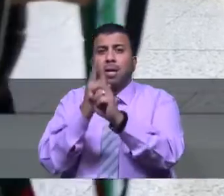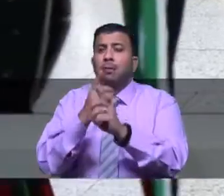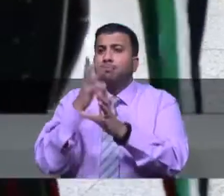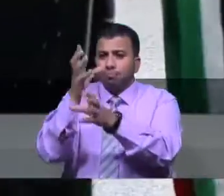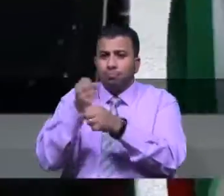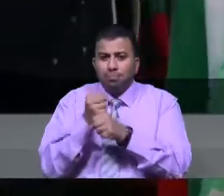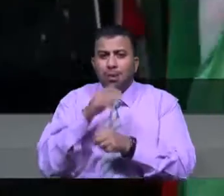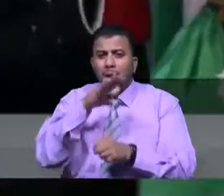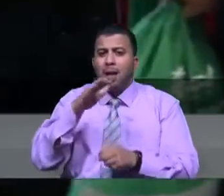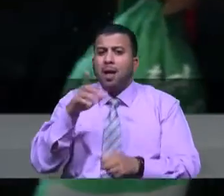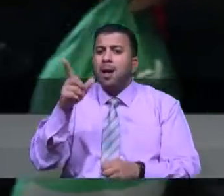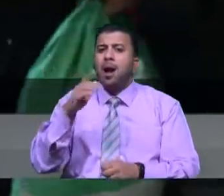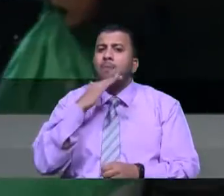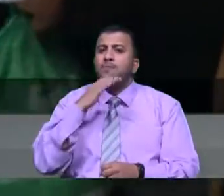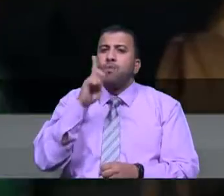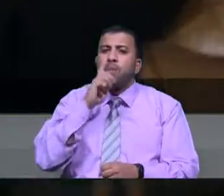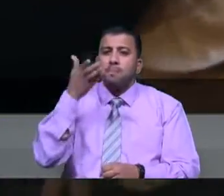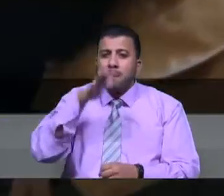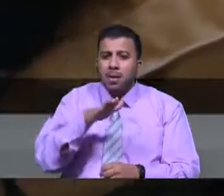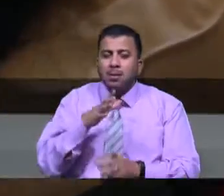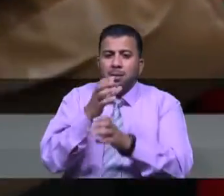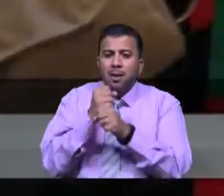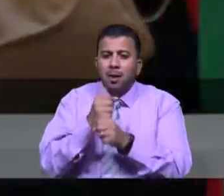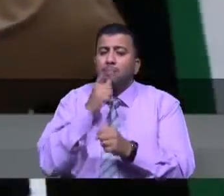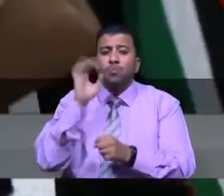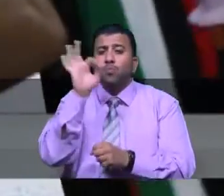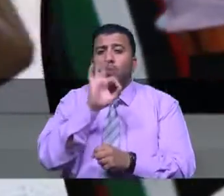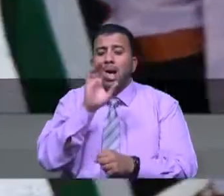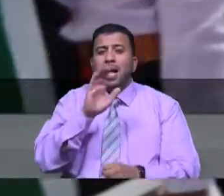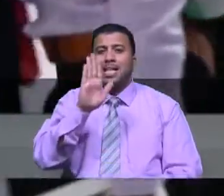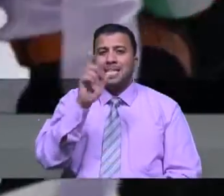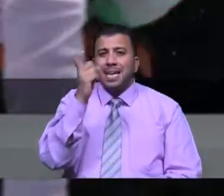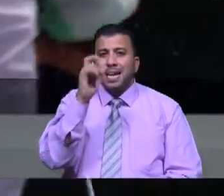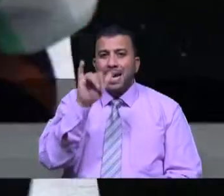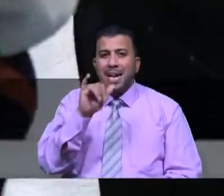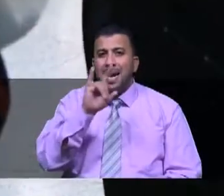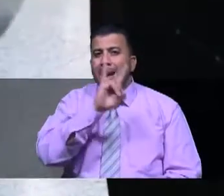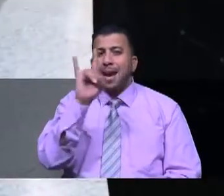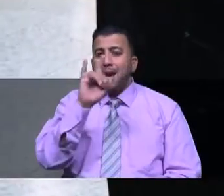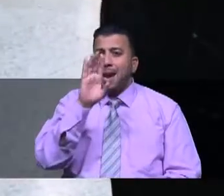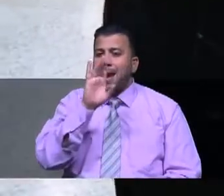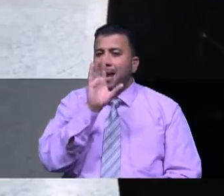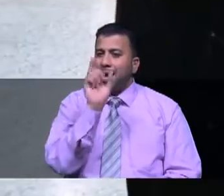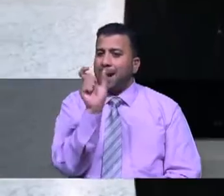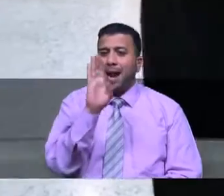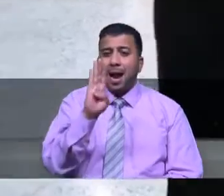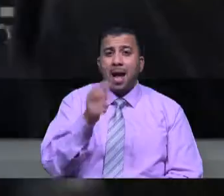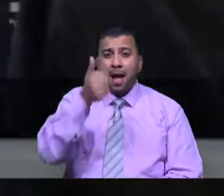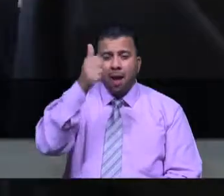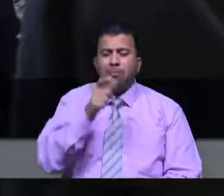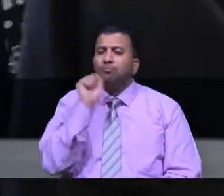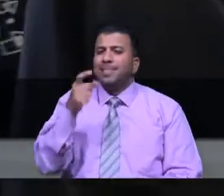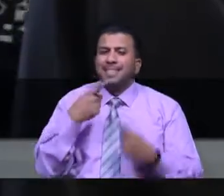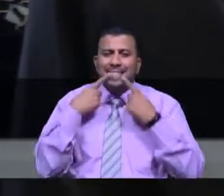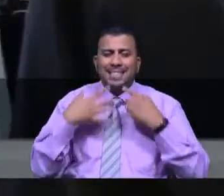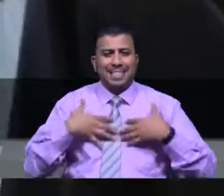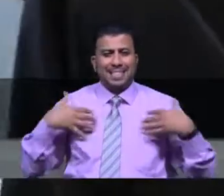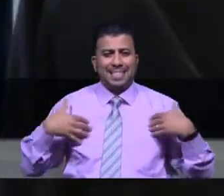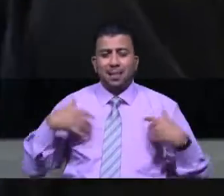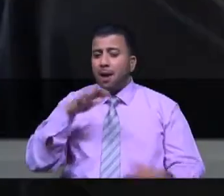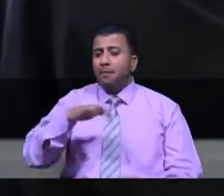مكفوليها الأيتام من جمهورية سريلانكا بعد ابتعاثهم لأداء مناسك العمرة، حيث رسمت البسمة وأدخلت الفرحة على